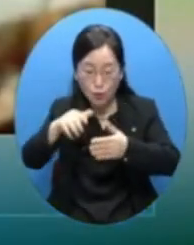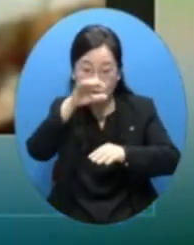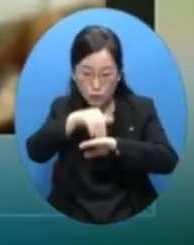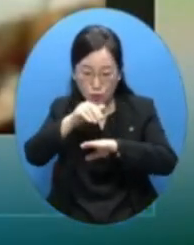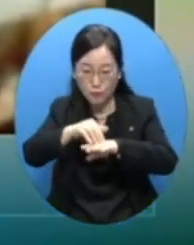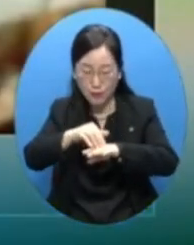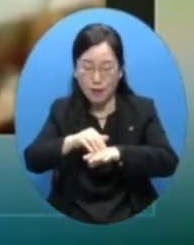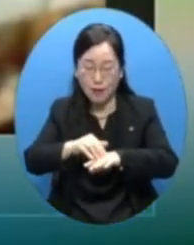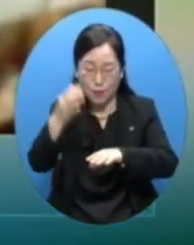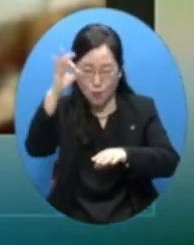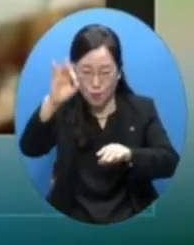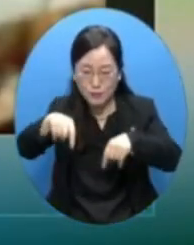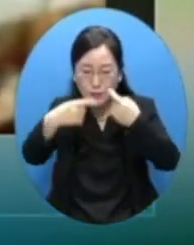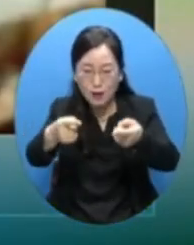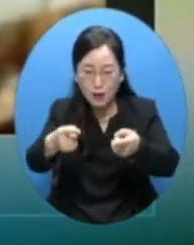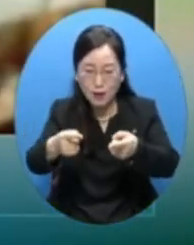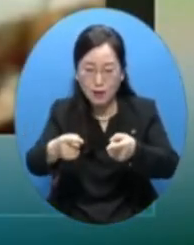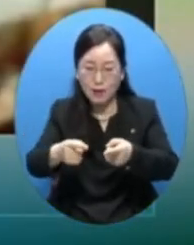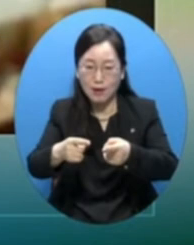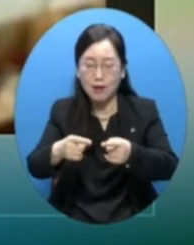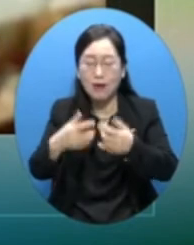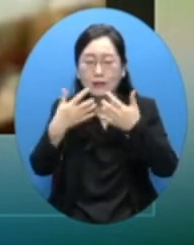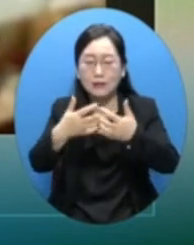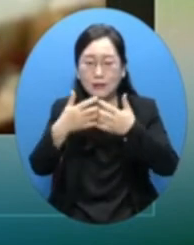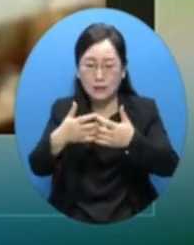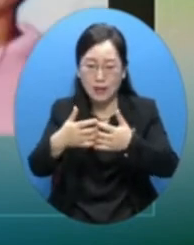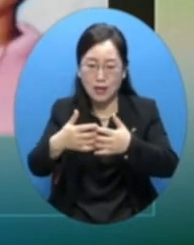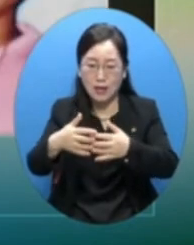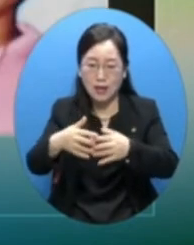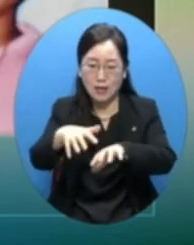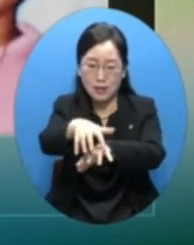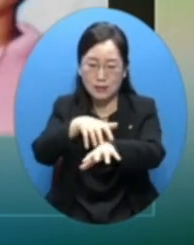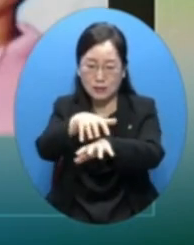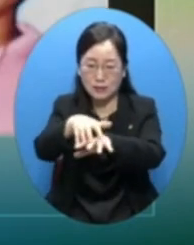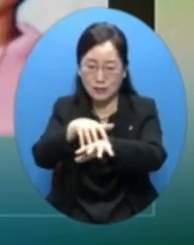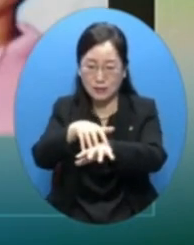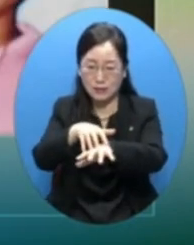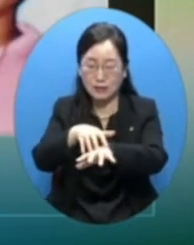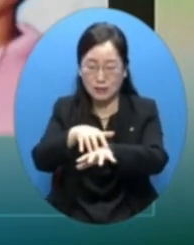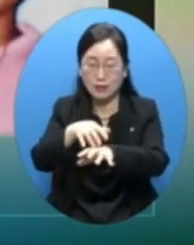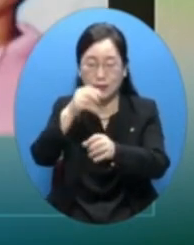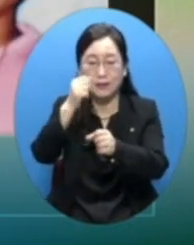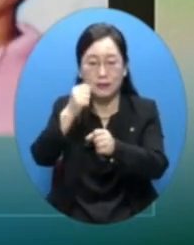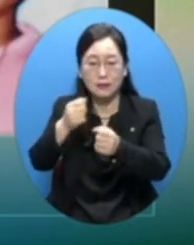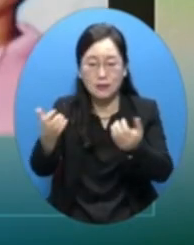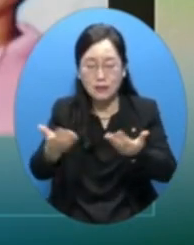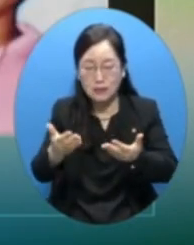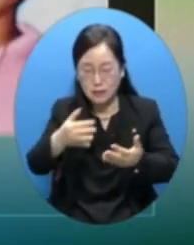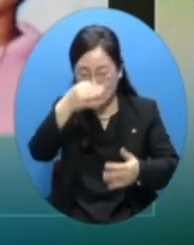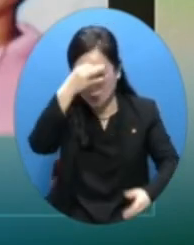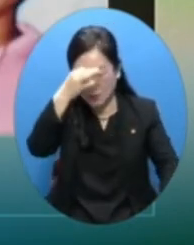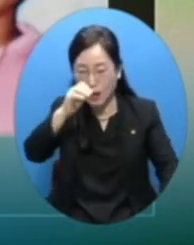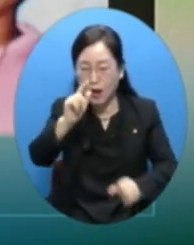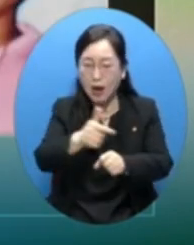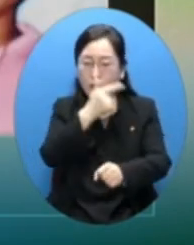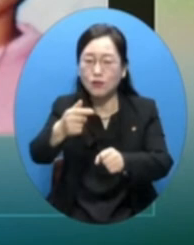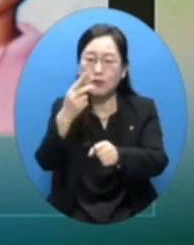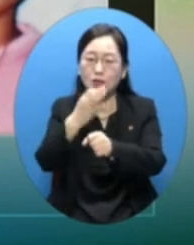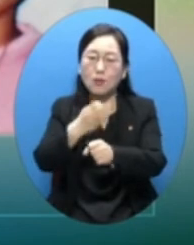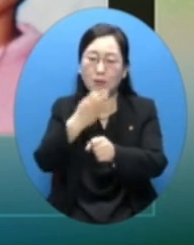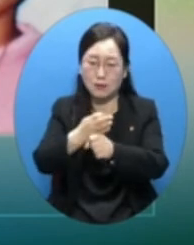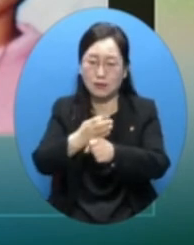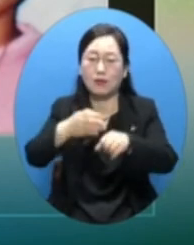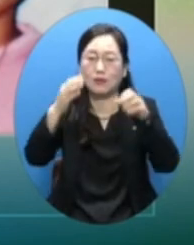들어가서 기계 편물 기술을 배우는데 하루 14시간씩 그 편물 짜기